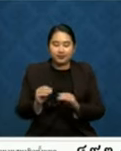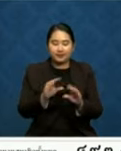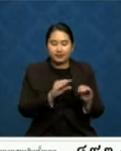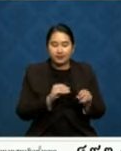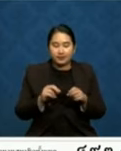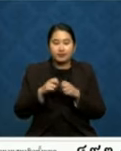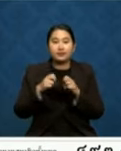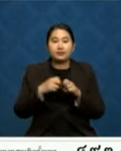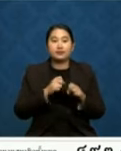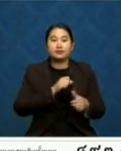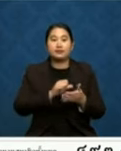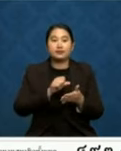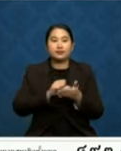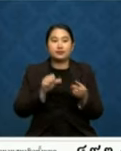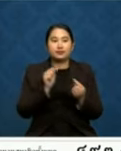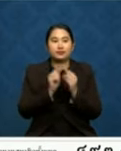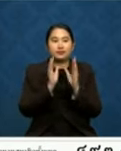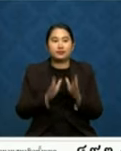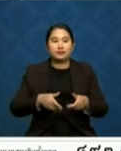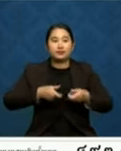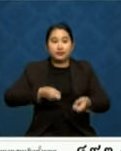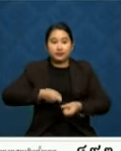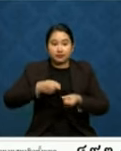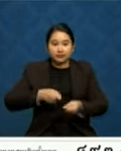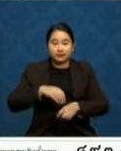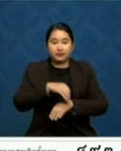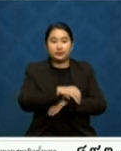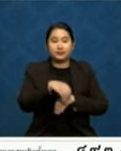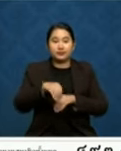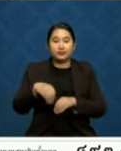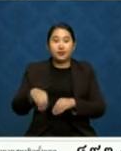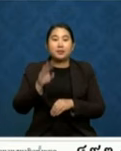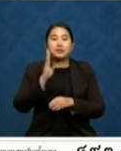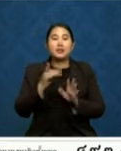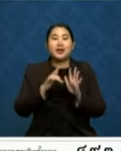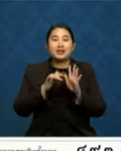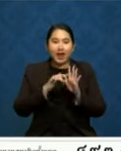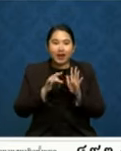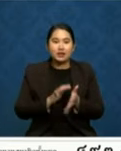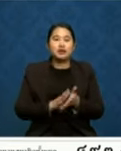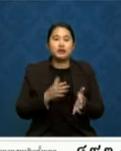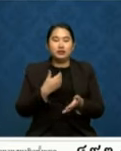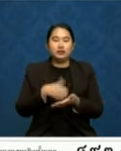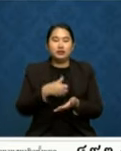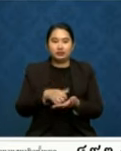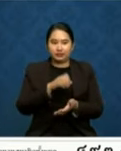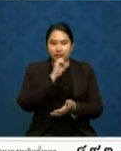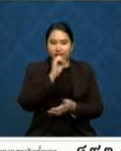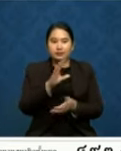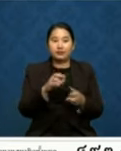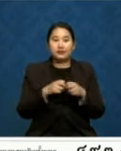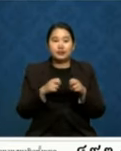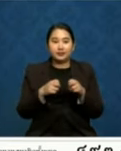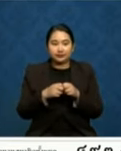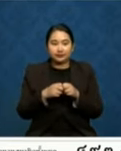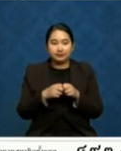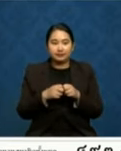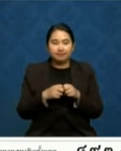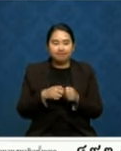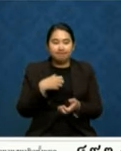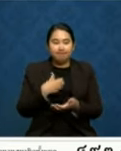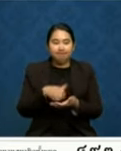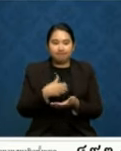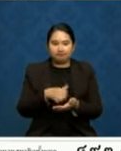ขปัญหานะครับที่เกิดกับพี่น้องเกษตรกรผู้ปลูกใบยานะครับจริงๆแล้วเนี่ยปัญหานี้เนี่ยผมเองผ